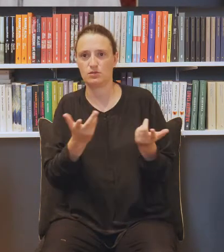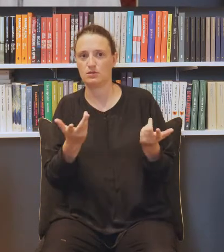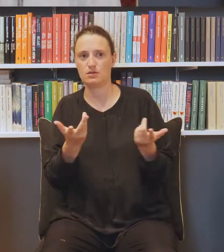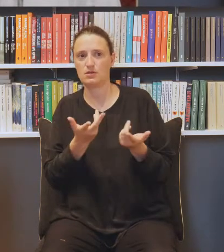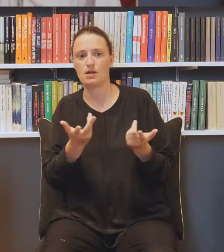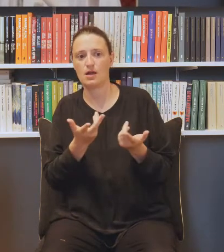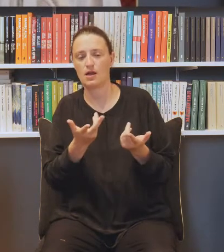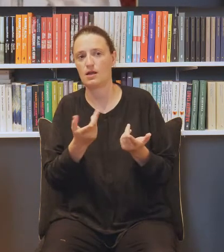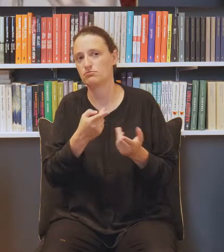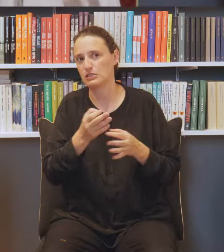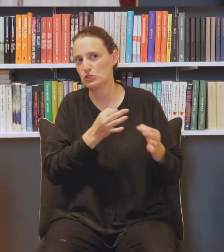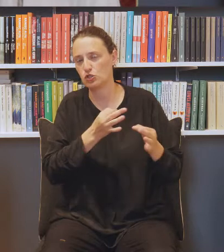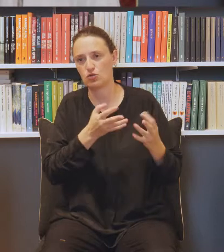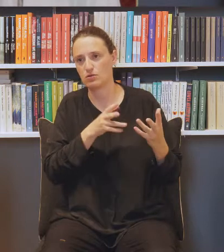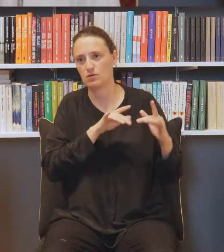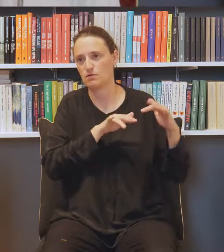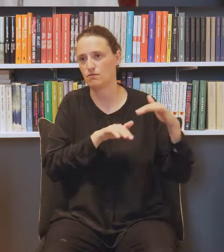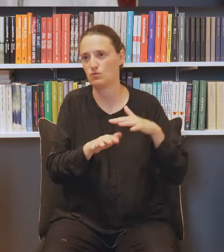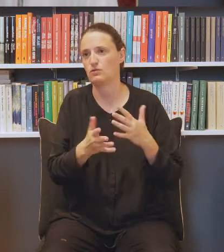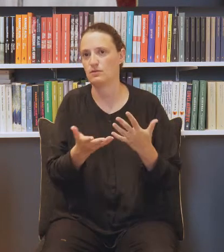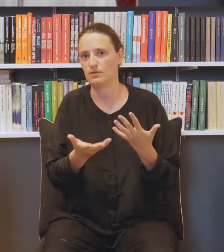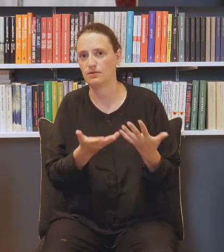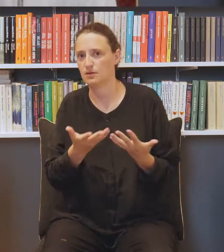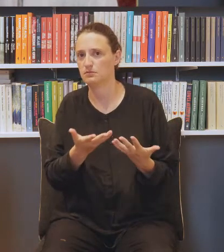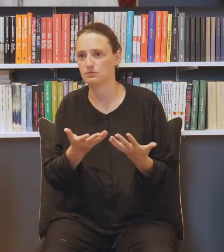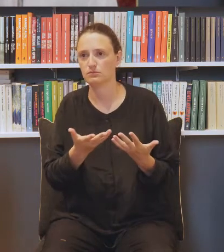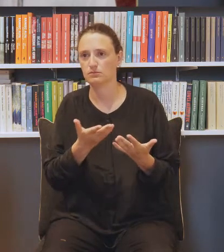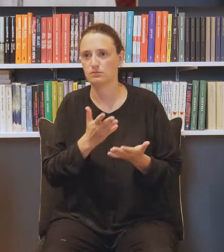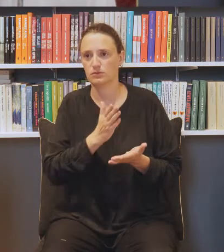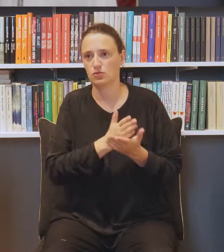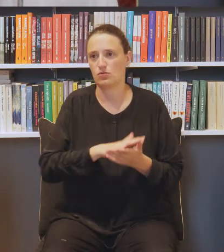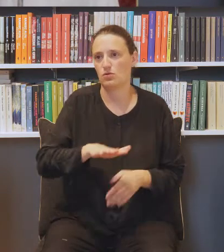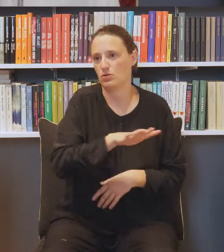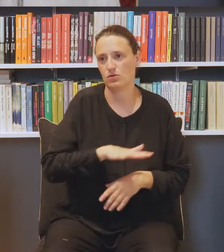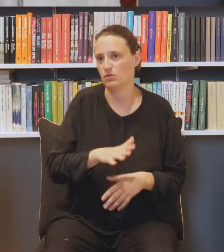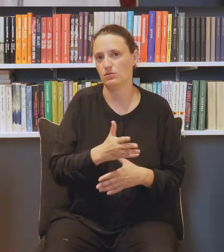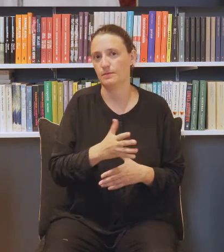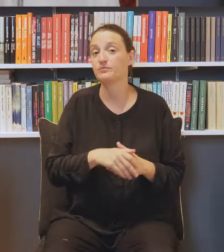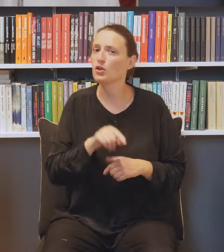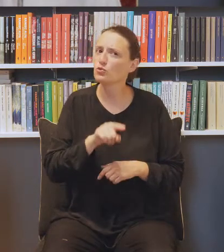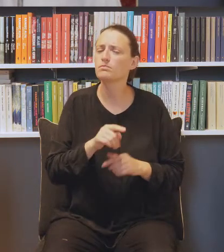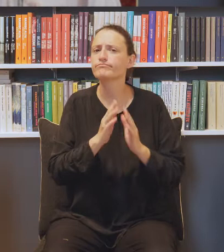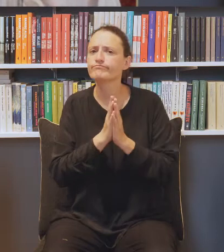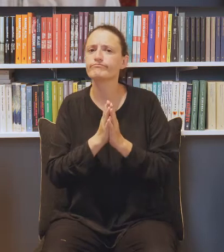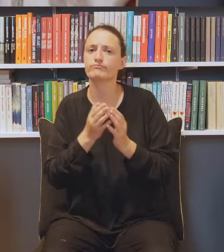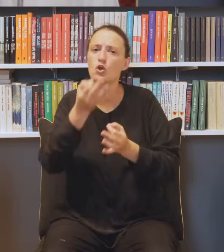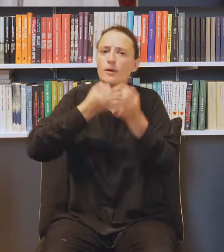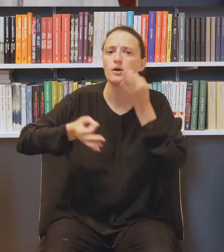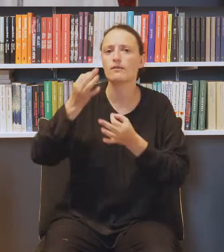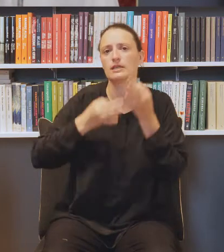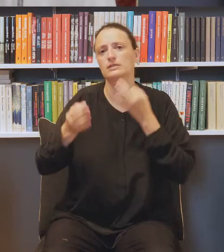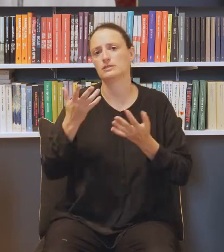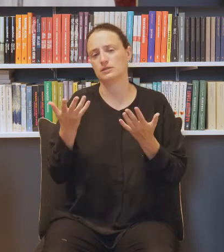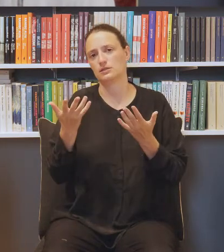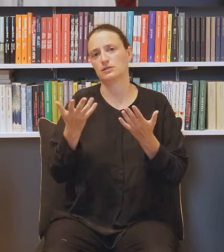właśnie dotykają jej te historie takie bardzo lokalne. I czy mógłbyś coś powiedzieć właśnie o tym wpływie literatury na